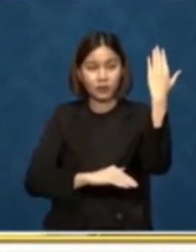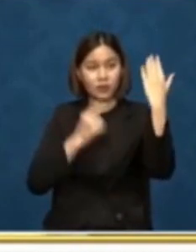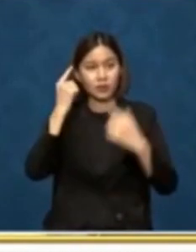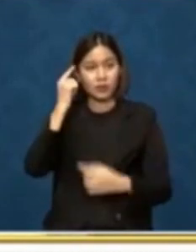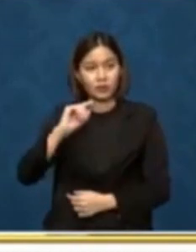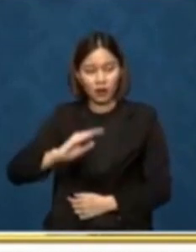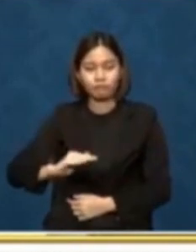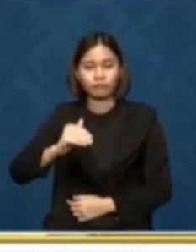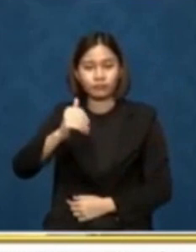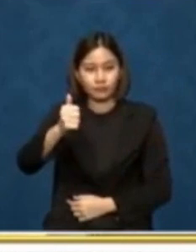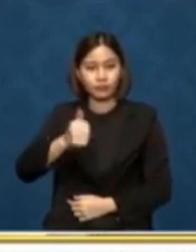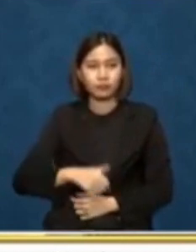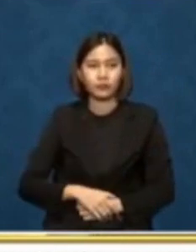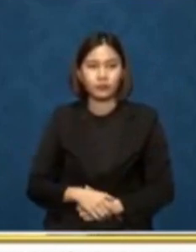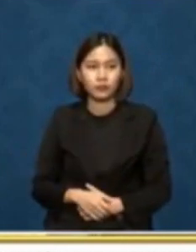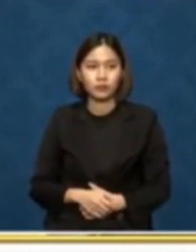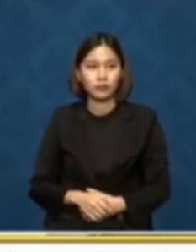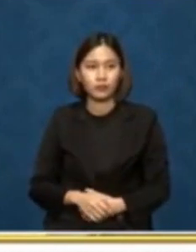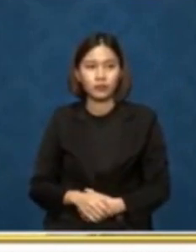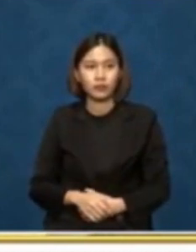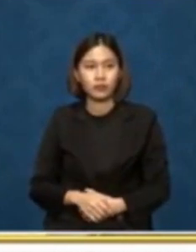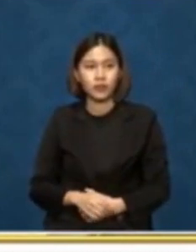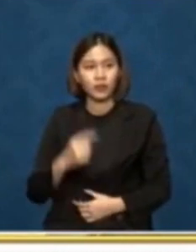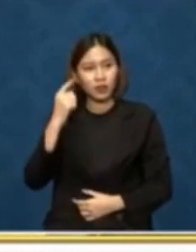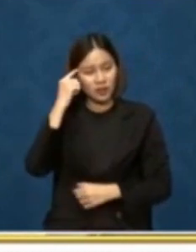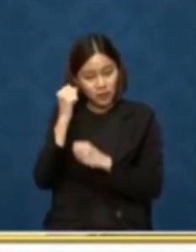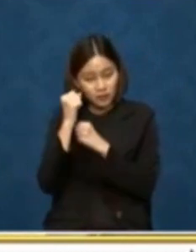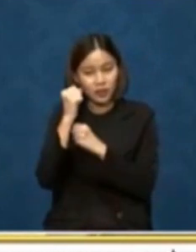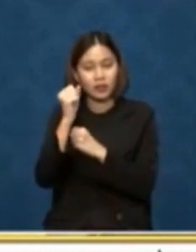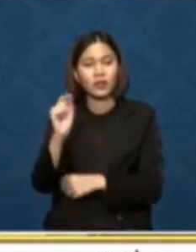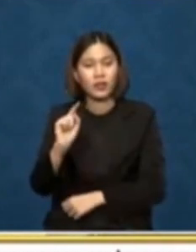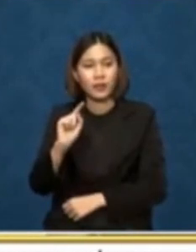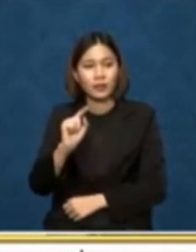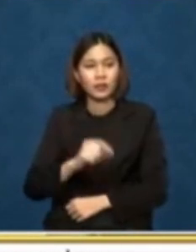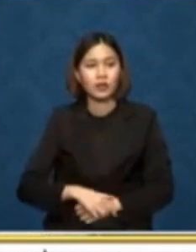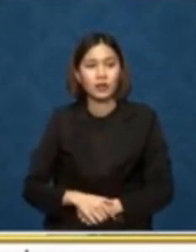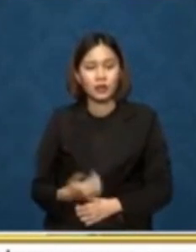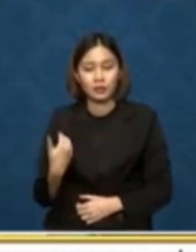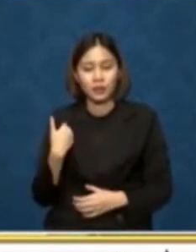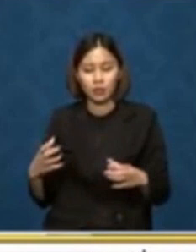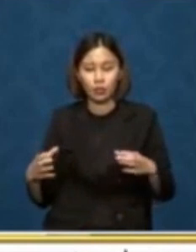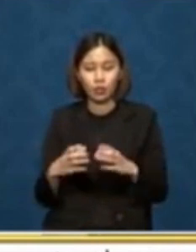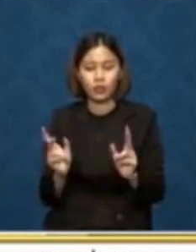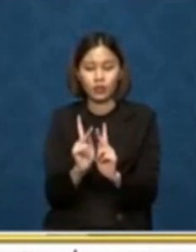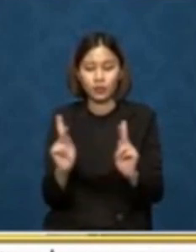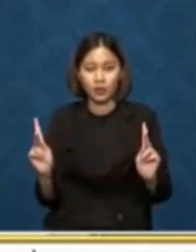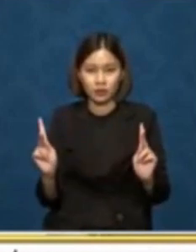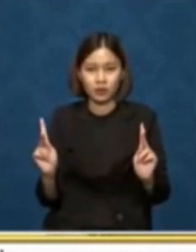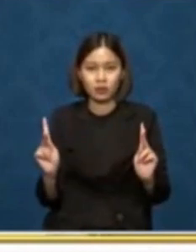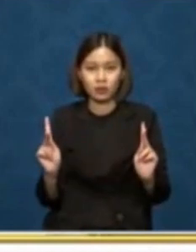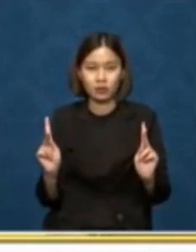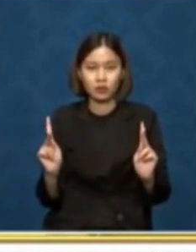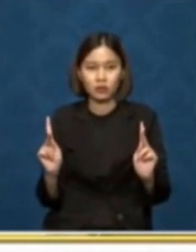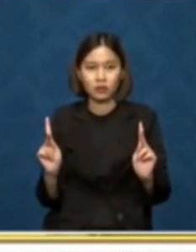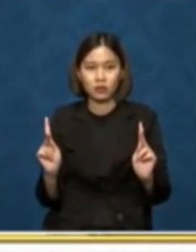ใต้ก็น่าที่จะดีกว่านี้ขึ้นเยอะเลยทีเดียวความพยายามในการที่จะมีคณะ